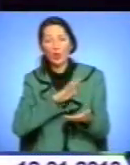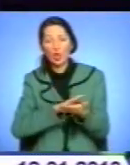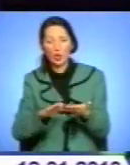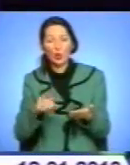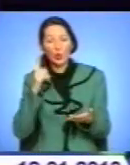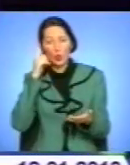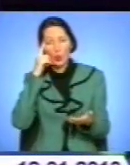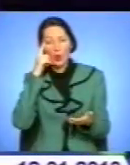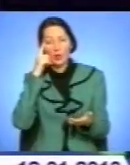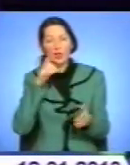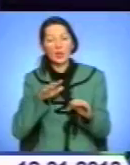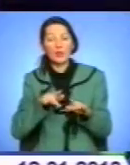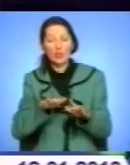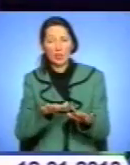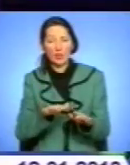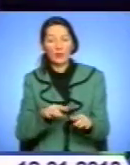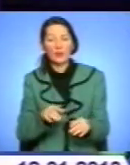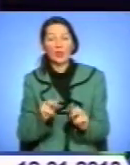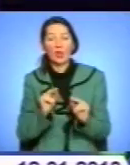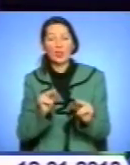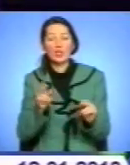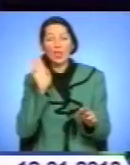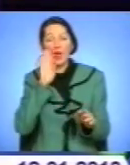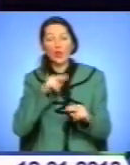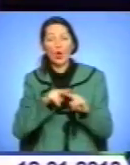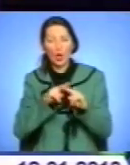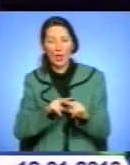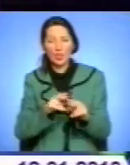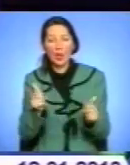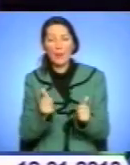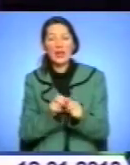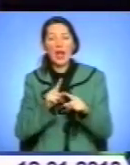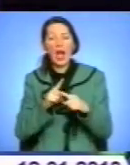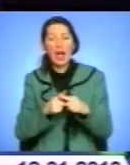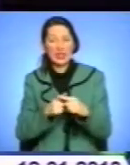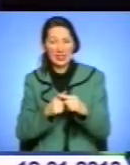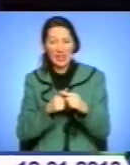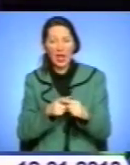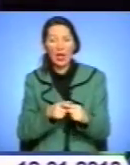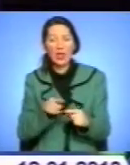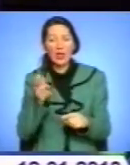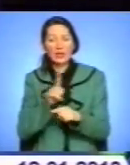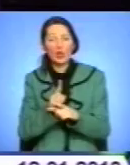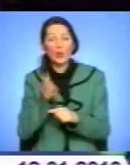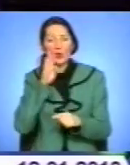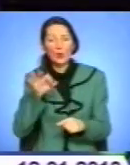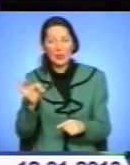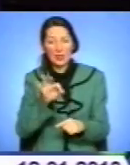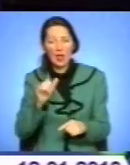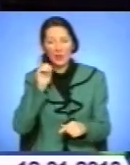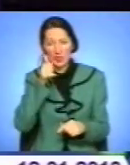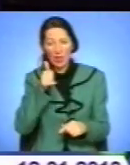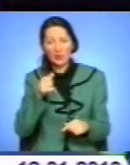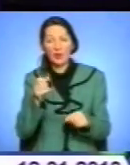З нагоди водохреща біля хреста, встановленого на набережні Тернопільського ставу, завтра о 12-й годині відбудеться